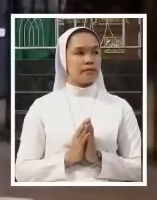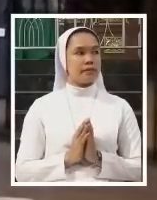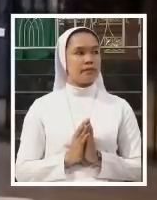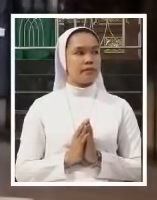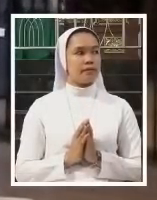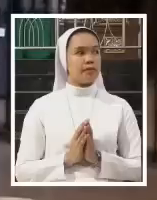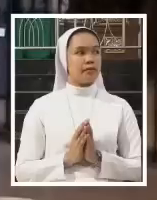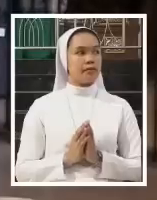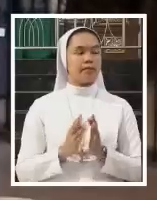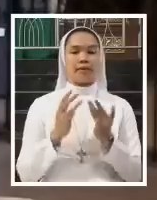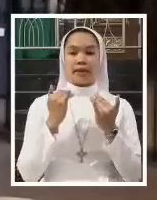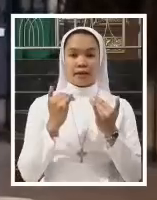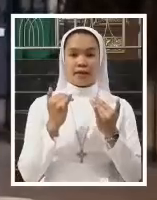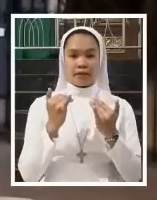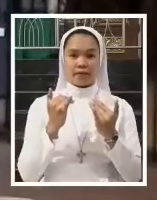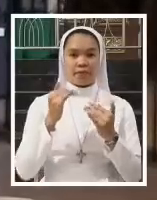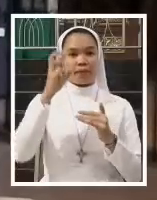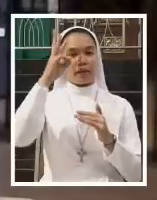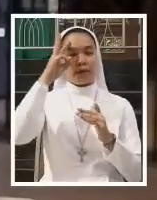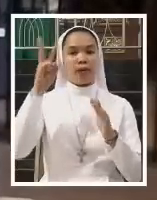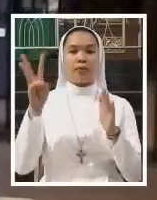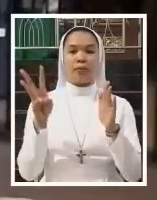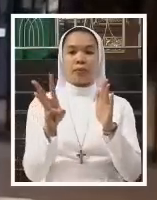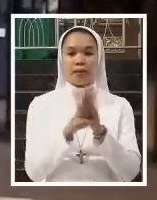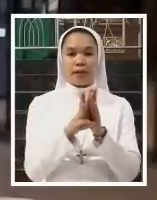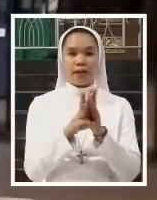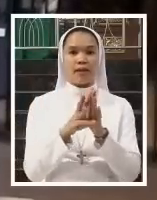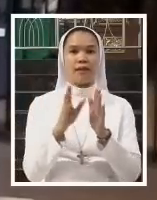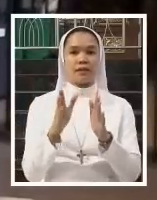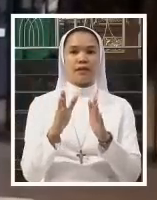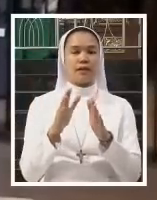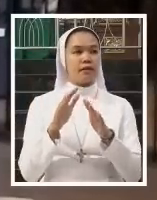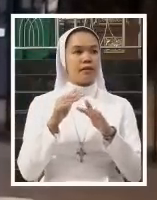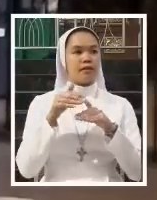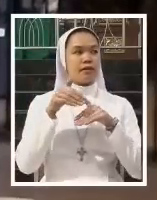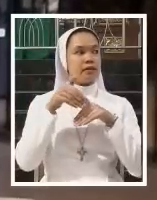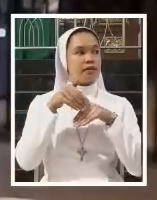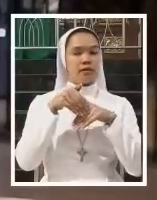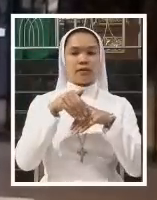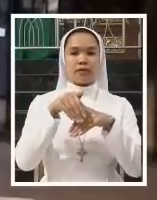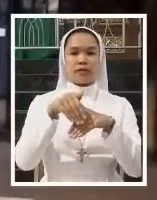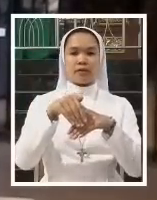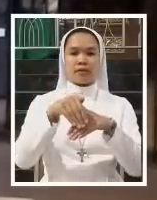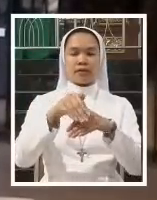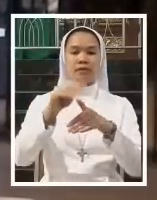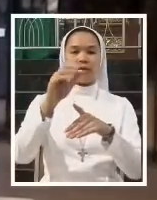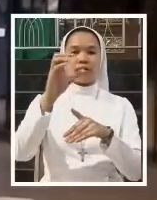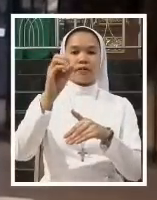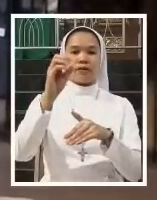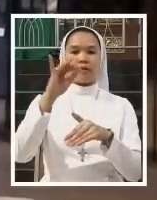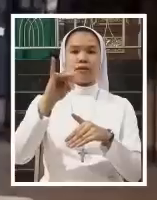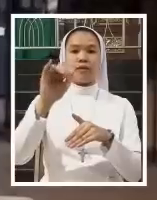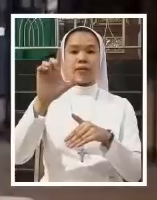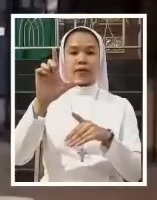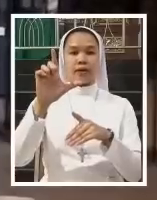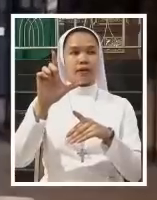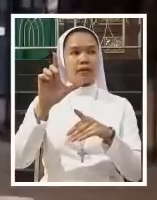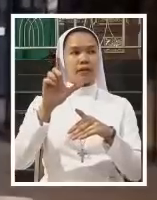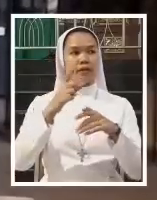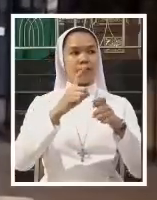Ngunyan masasaksihan po niyato ang pagprosesyon kan mga santo olyo hale sa